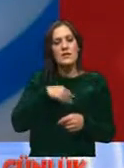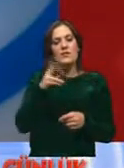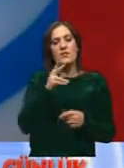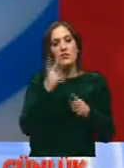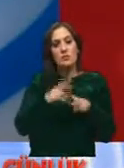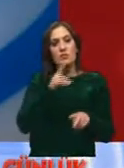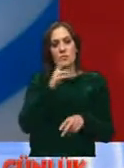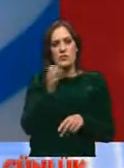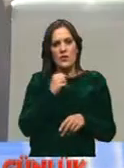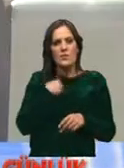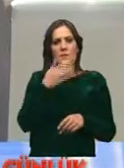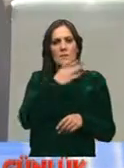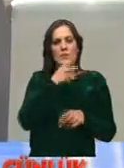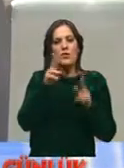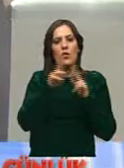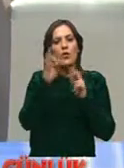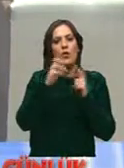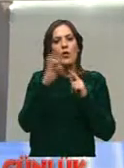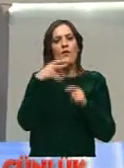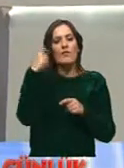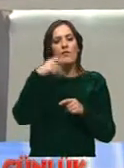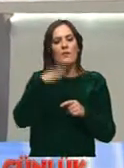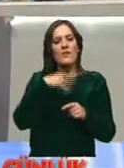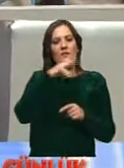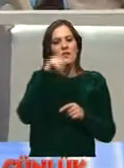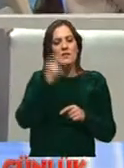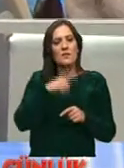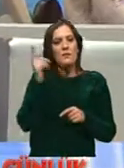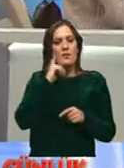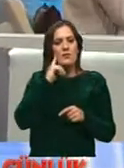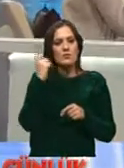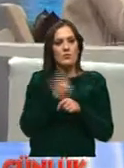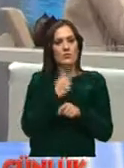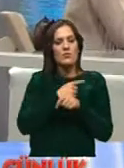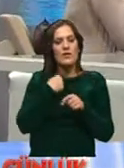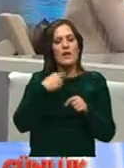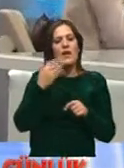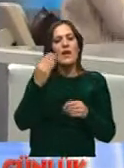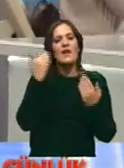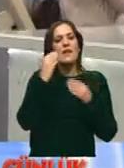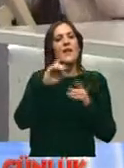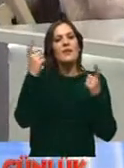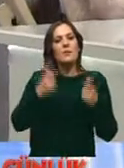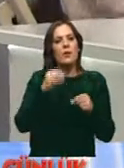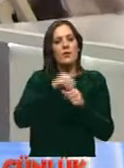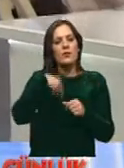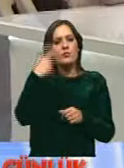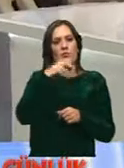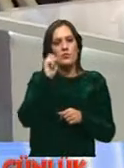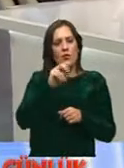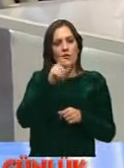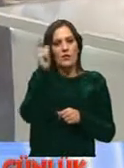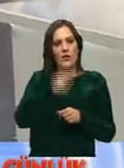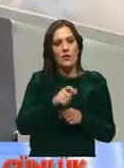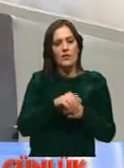Evet. Aynı yani, şeyi düşünüyorum. Şimdi bilirsiniz Koro filmi diye bir film vardır. Fransız yapımı, meşhur bir yetimhanede. Aynen ki öyle. İşte müzik öğretmeni. Lacroix